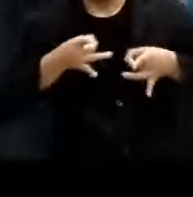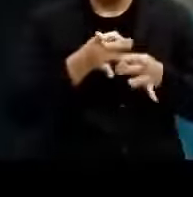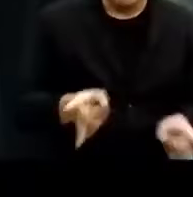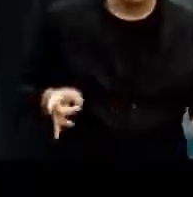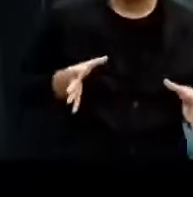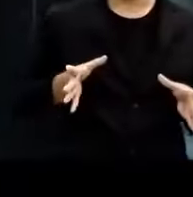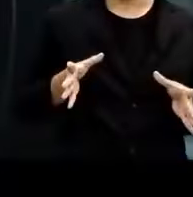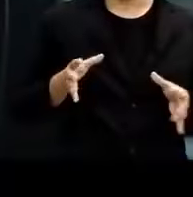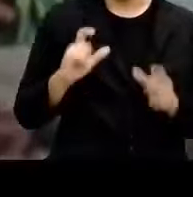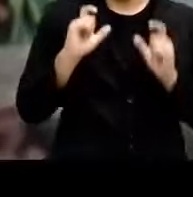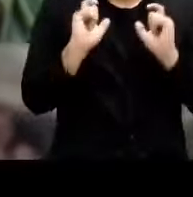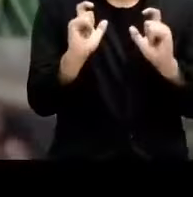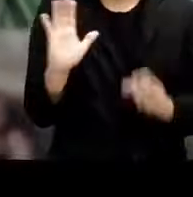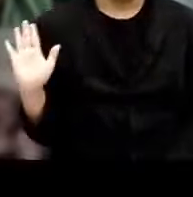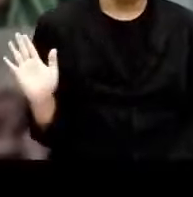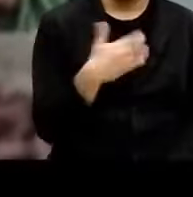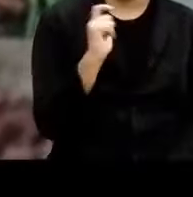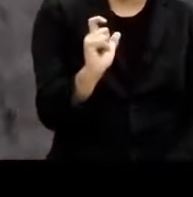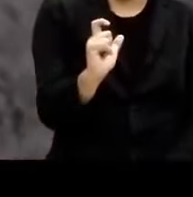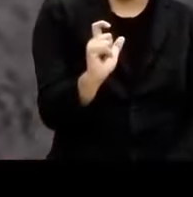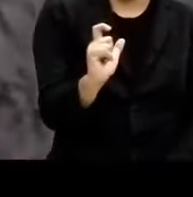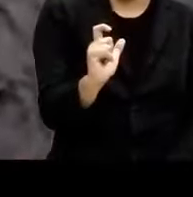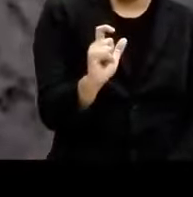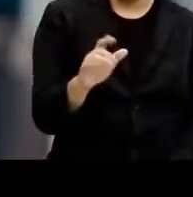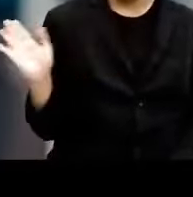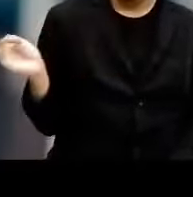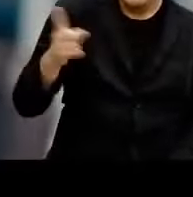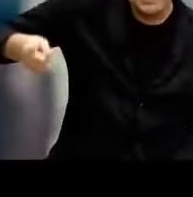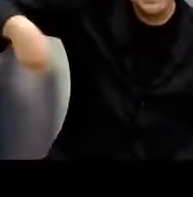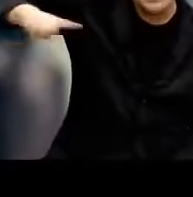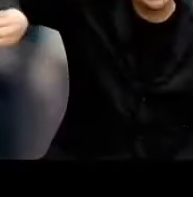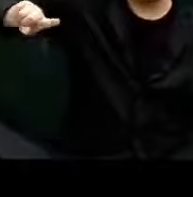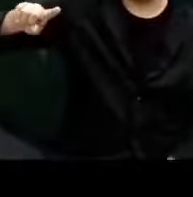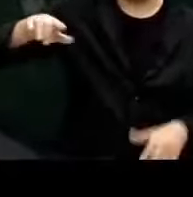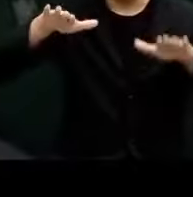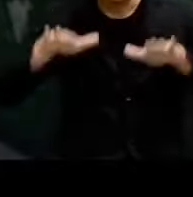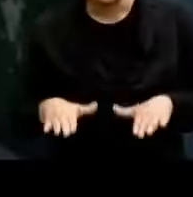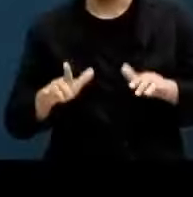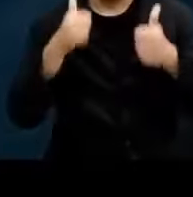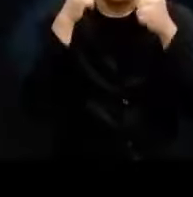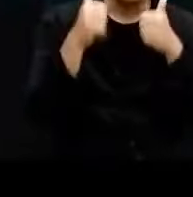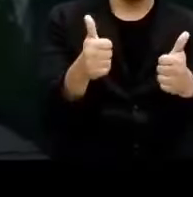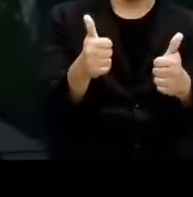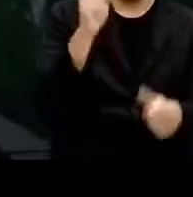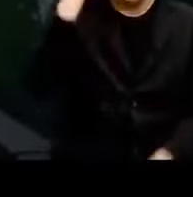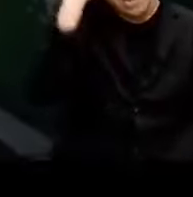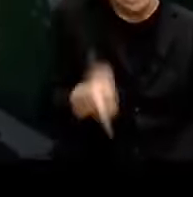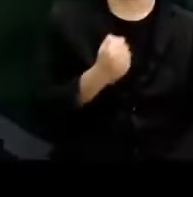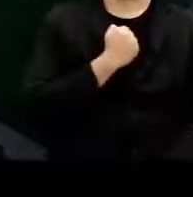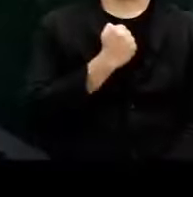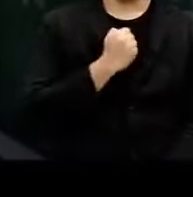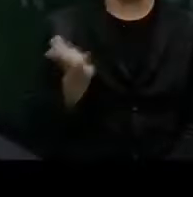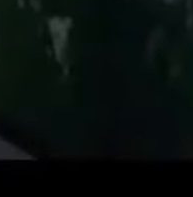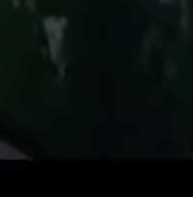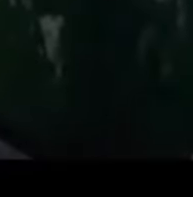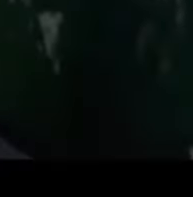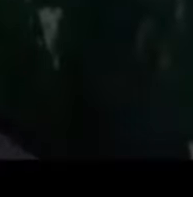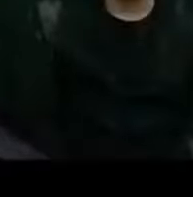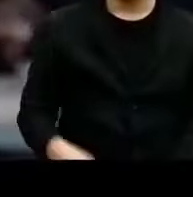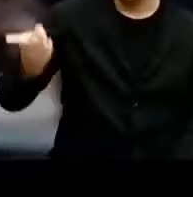semua kebutuhan sandang dan pangannya. Dan mereka harus memiliki tempat tinggal yang layak.